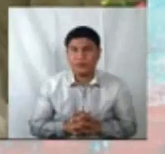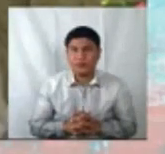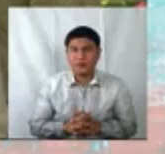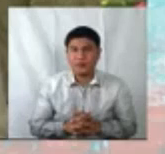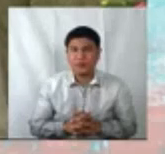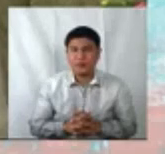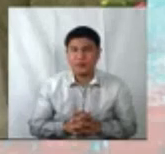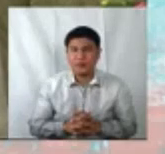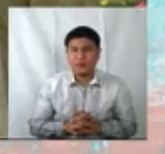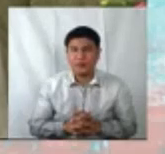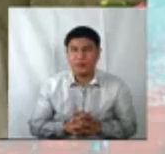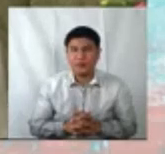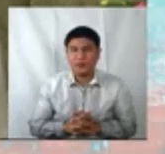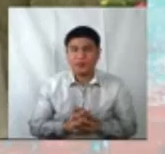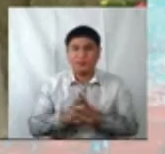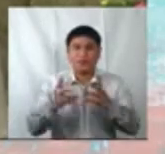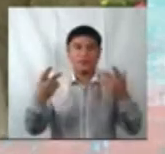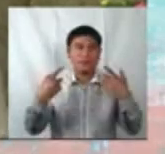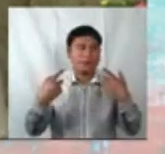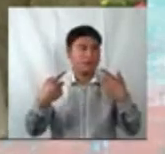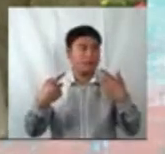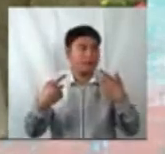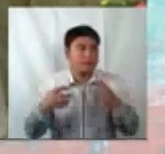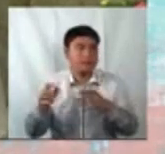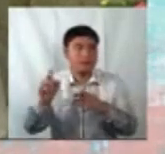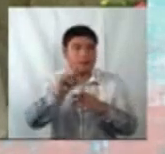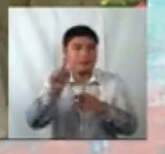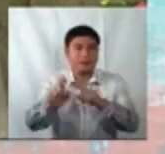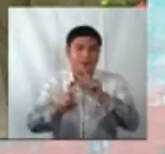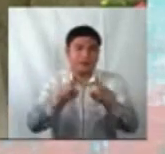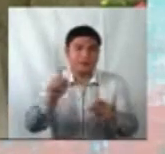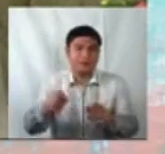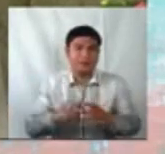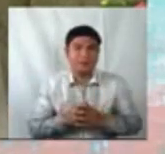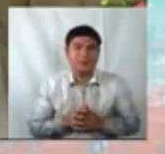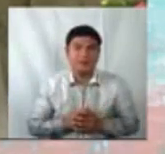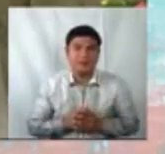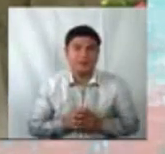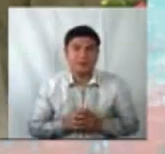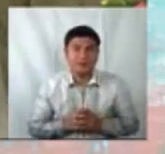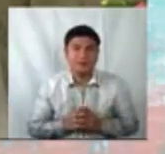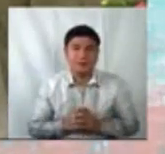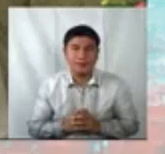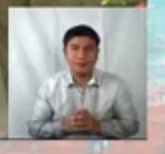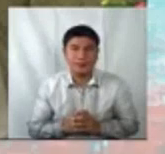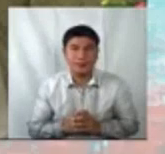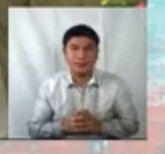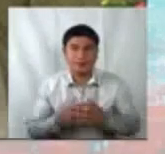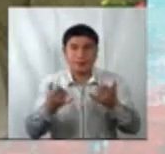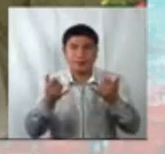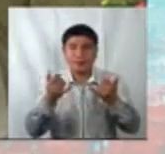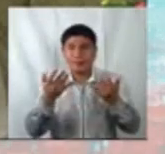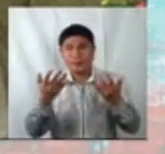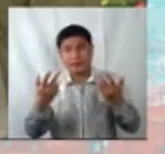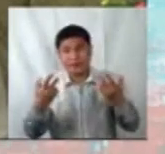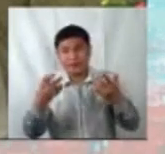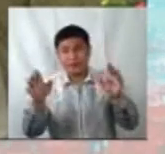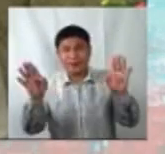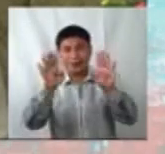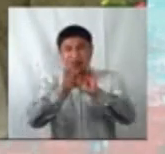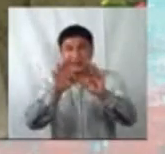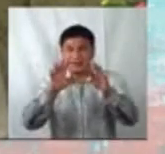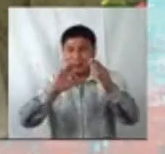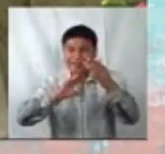Meron pa pong katanungan, Yusek Umali. Dahil pagkatapos po dito, closing ceremonies na ba tayo?